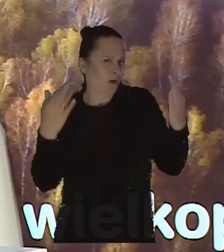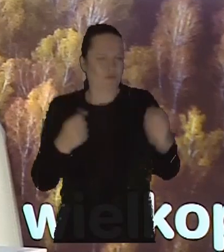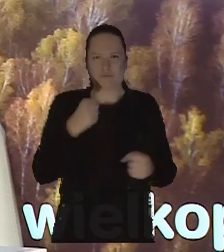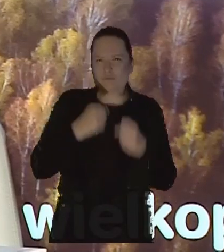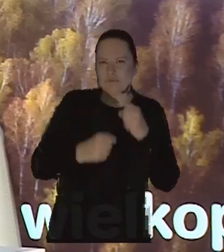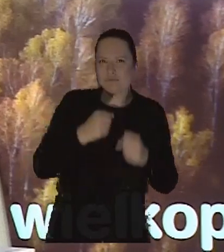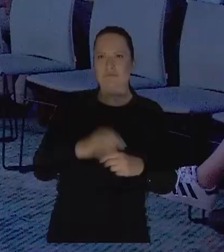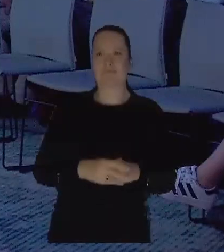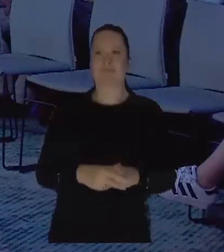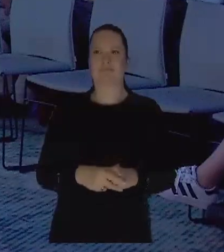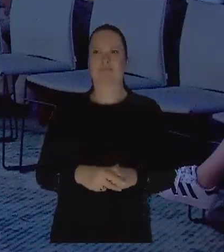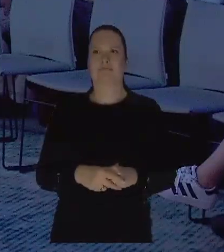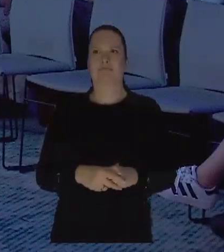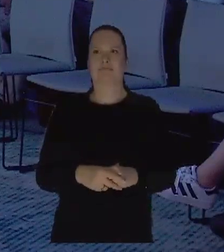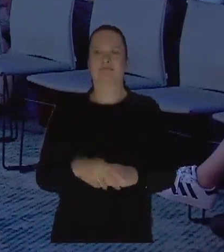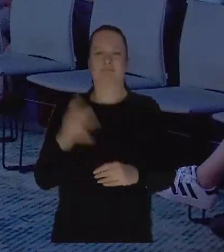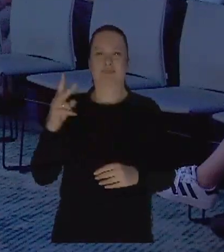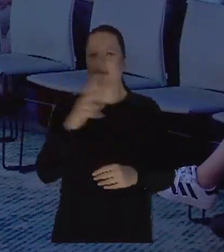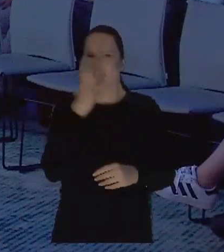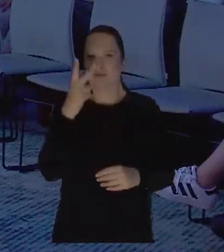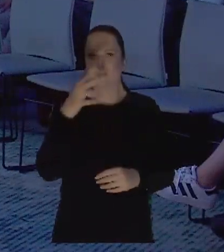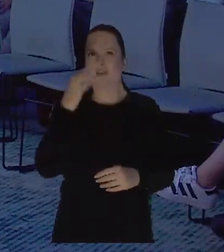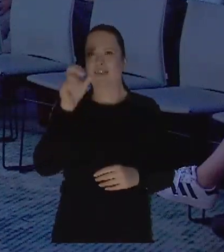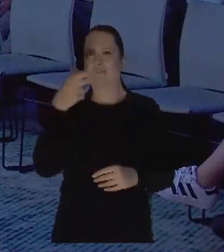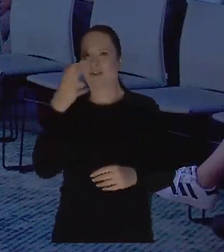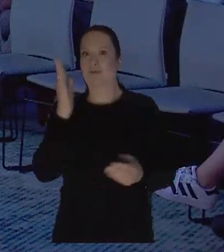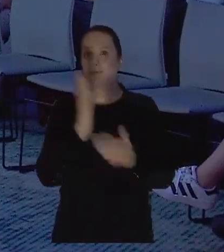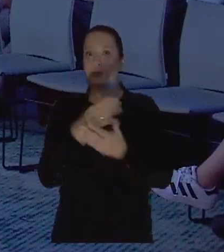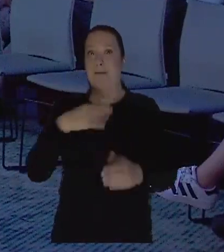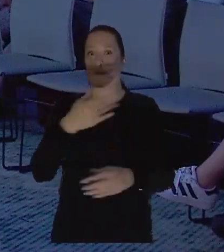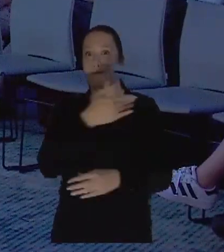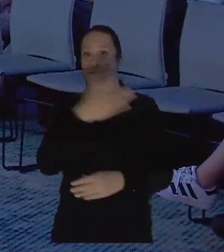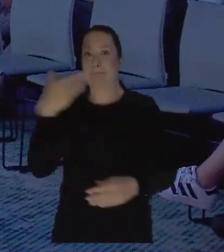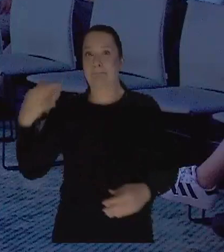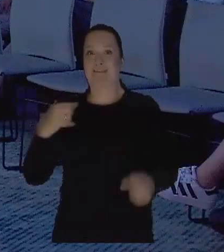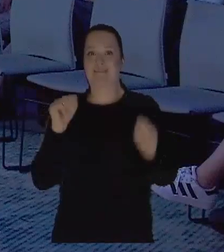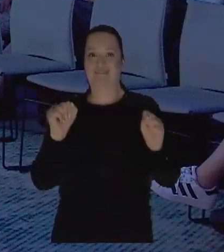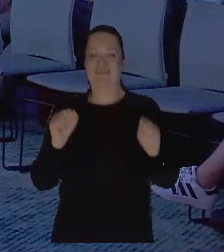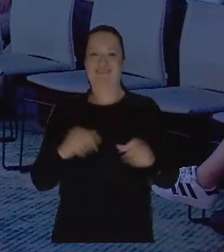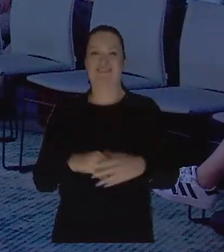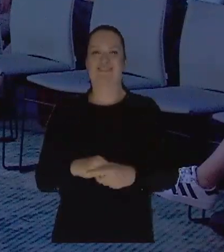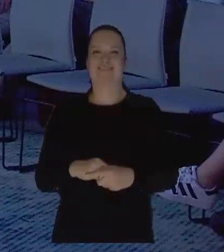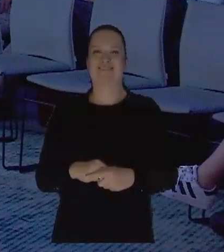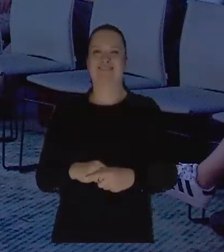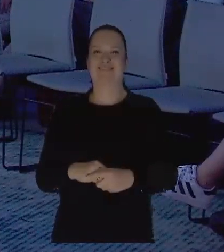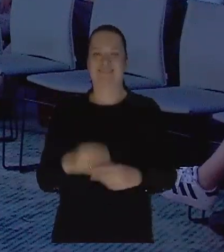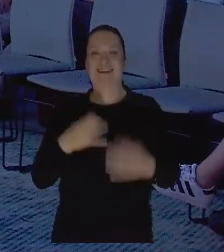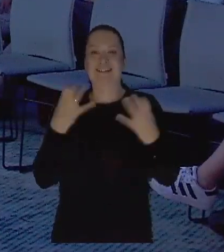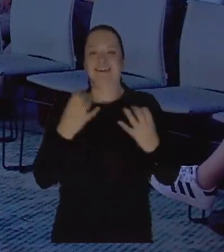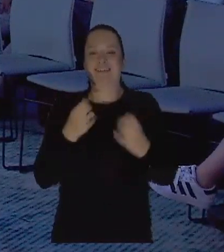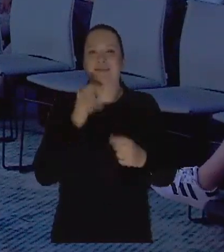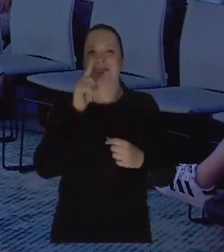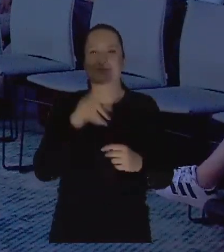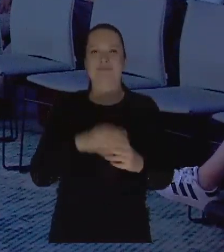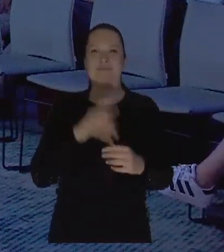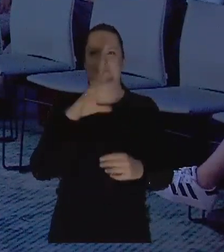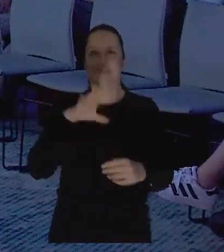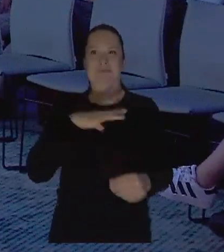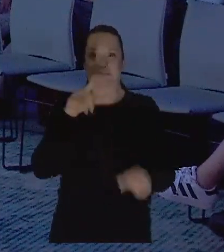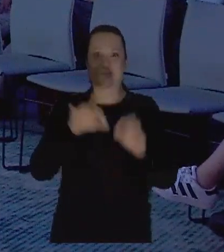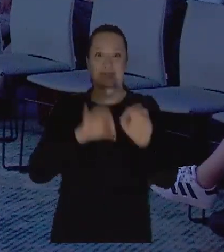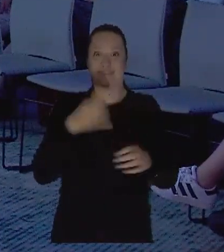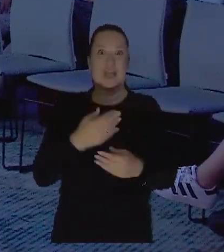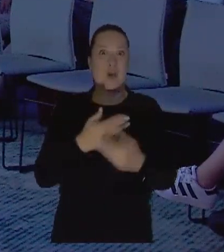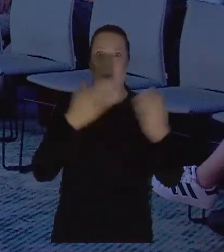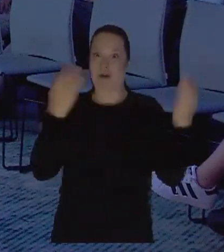trudne? Za drugie w TVN-ie to już milion by był. Tak, a chciałem wam powiedzieć, że to były najłatwiejsze